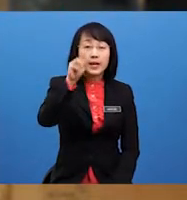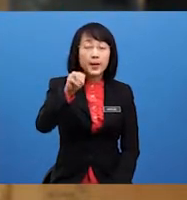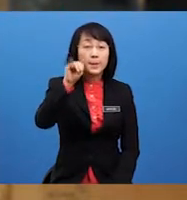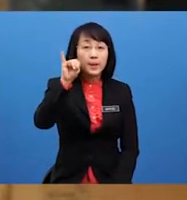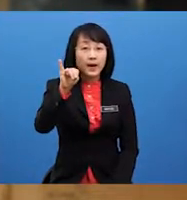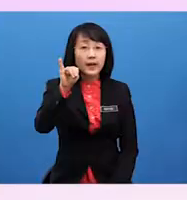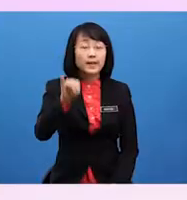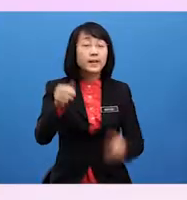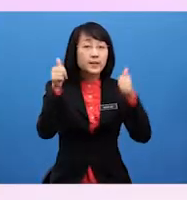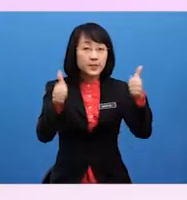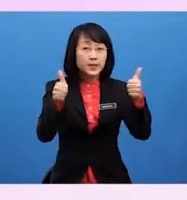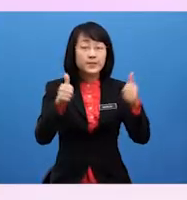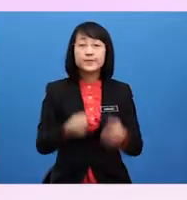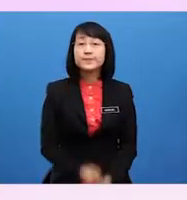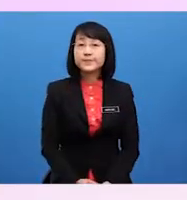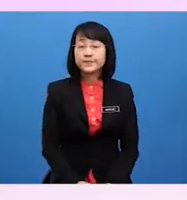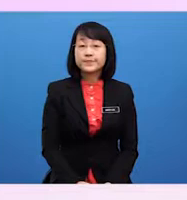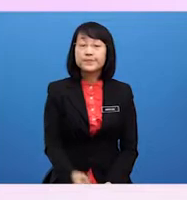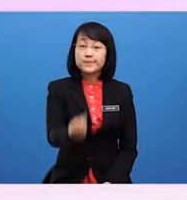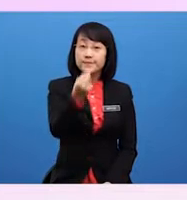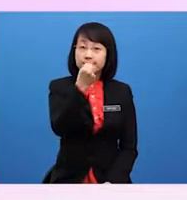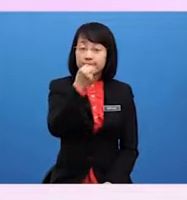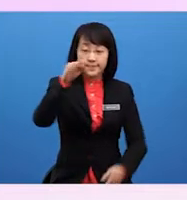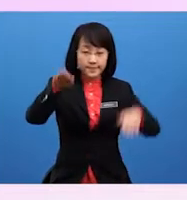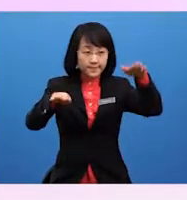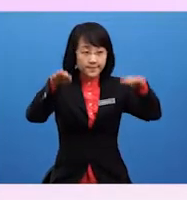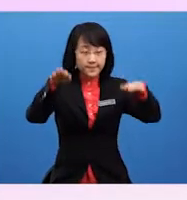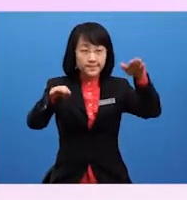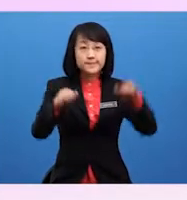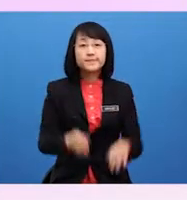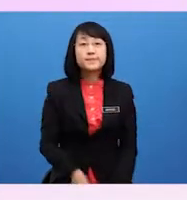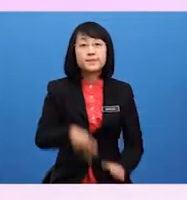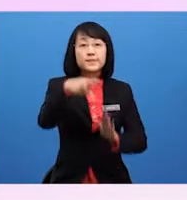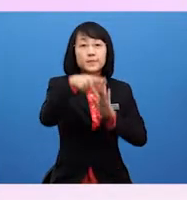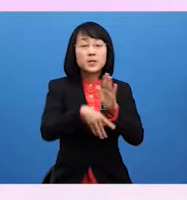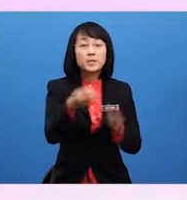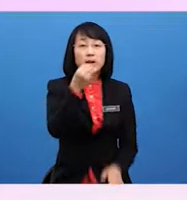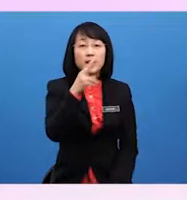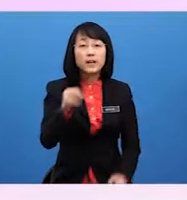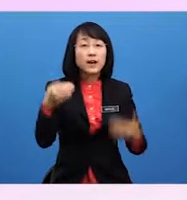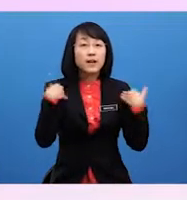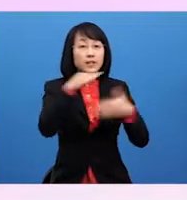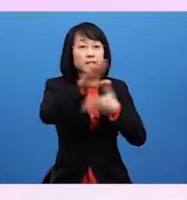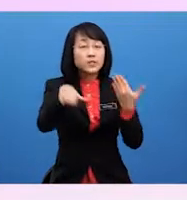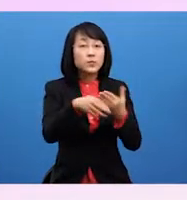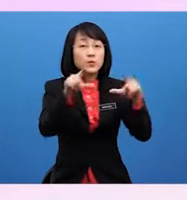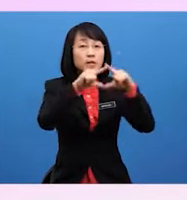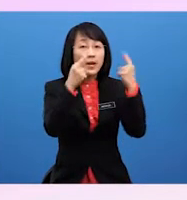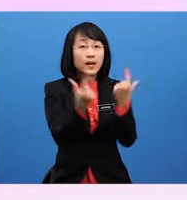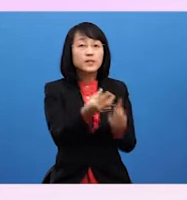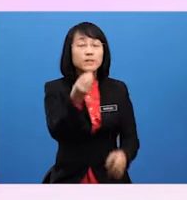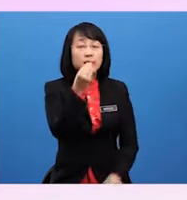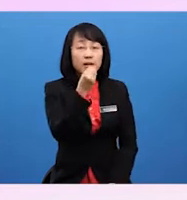yang unggul. Gizi seimbang ialah pemakanan yang mengandungi semua kelas makanan